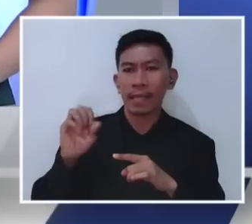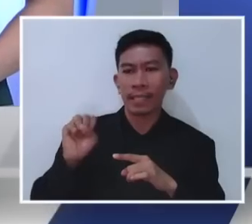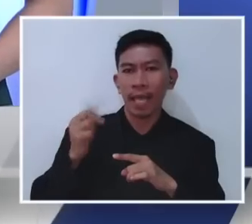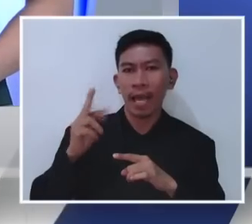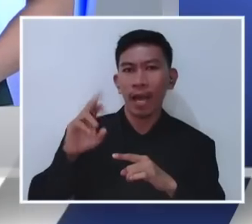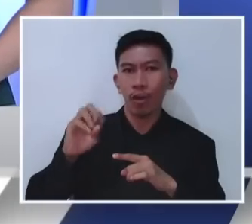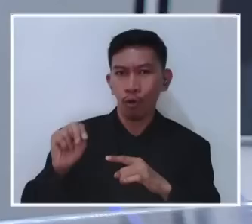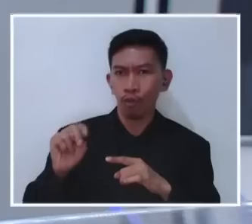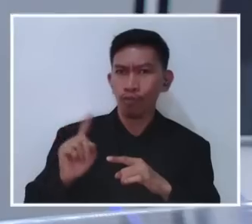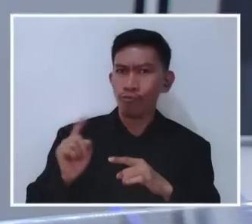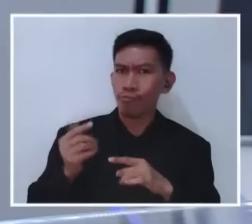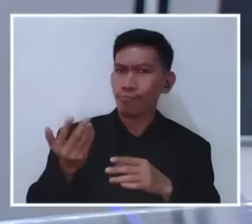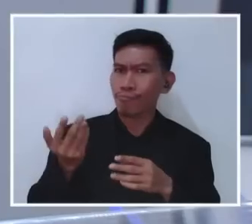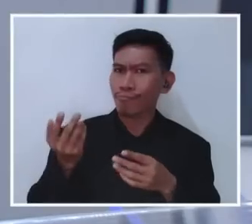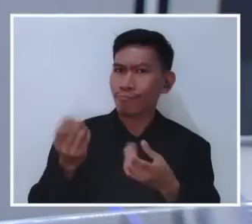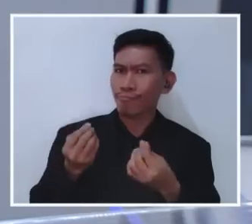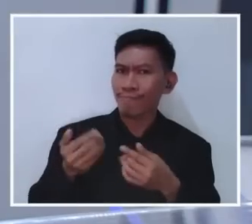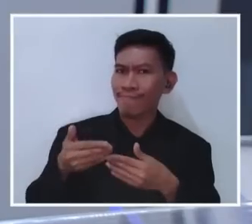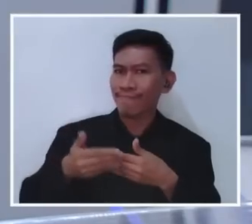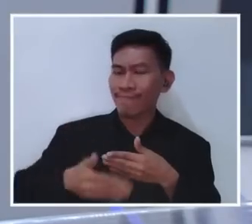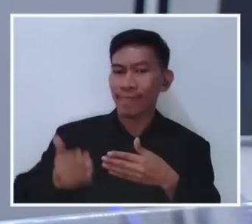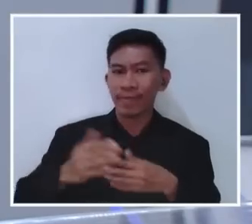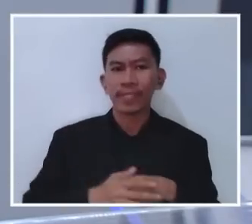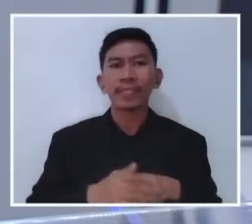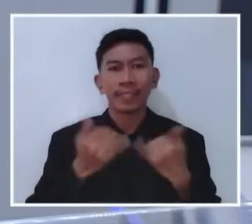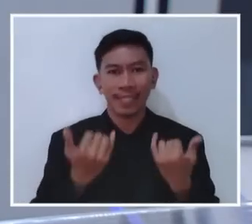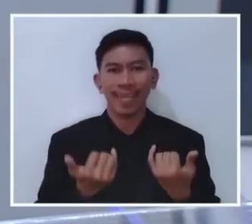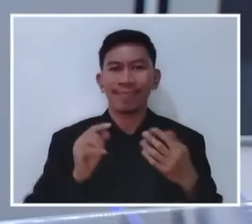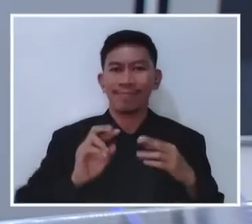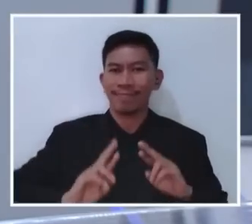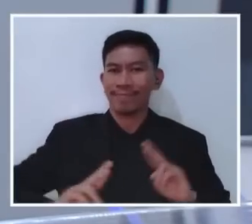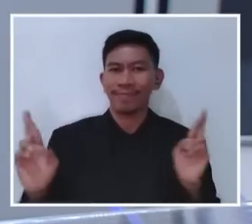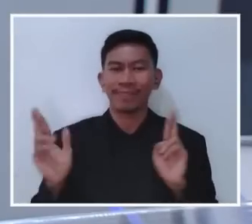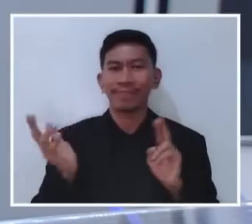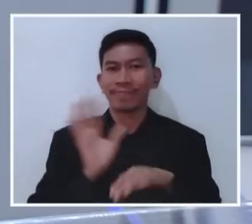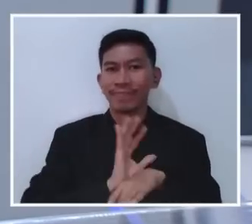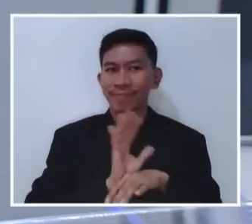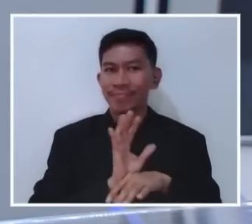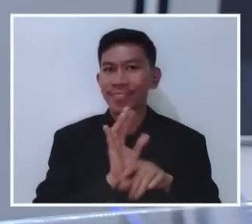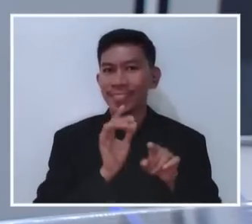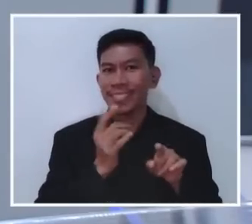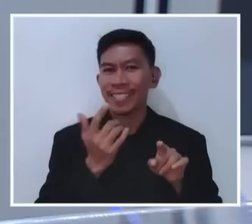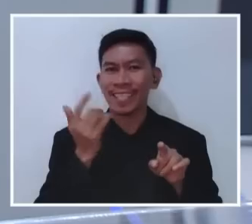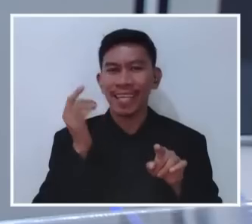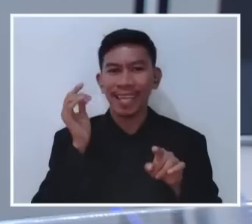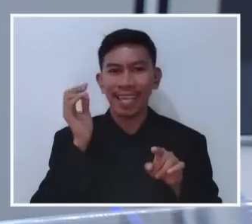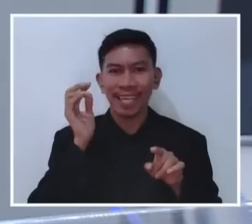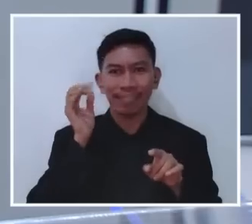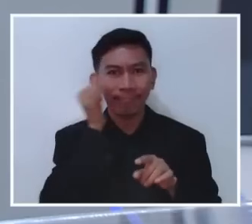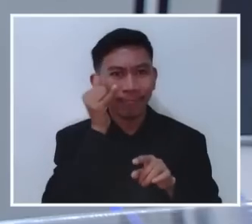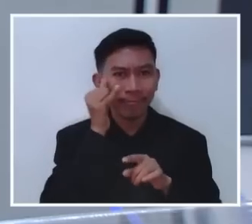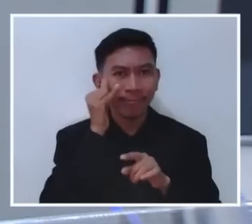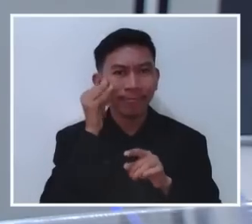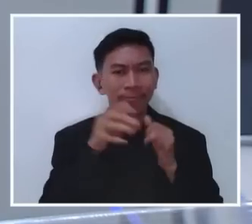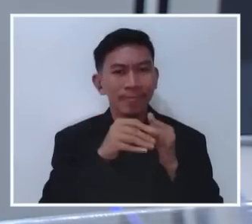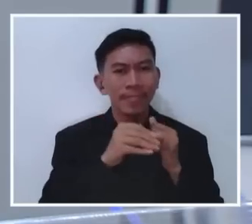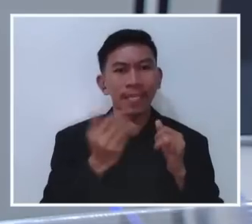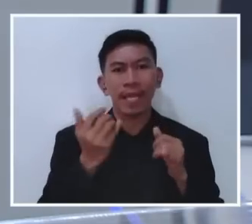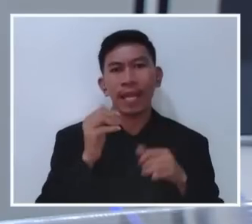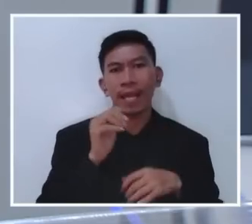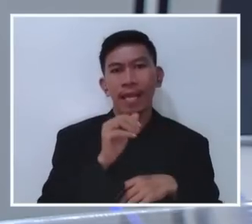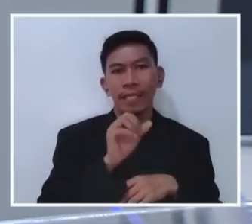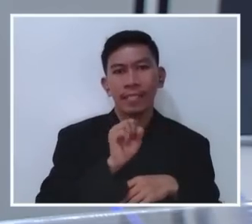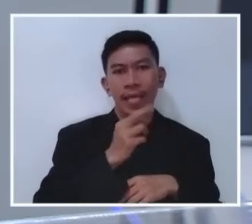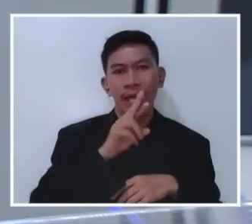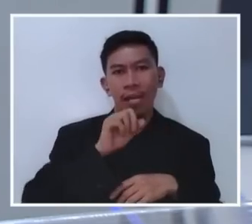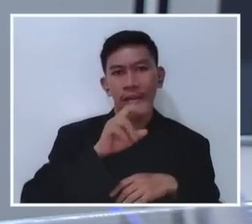ng pelikula ni Sharon Cuneta at Alden Richards. Todo suporta naman ang pamilya ni Julia Barreto sa premiere ng kanyang